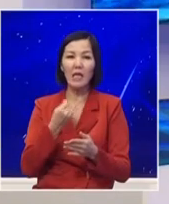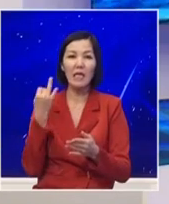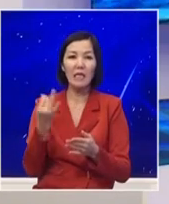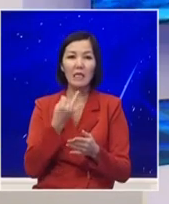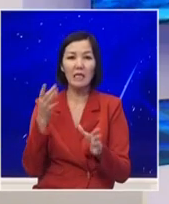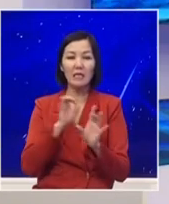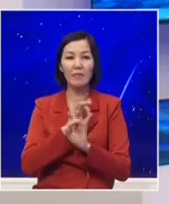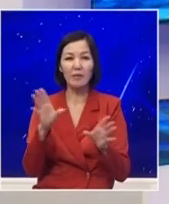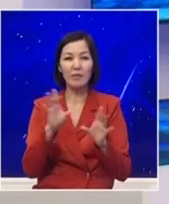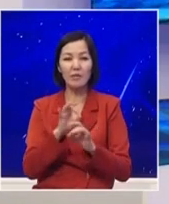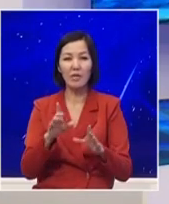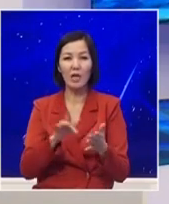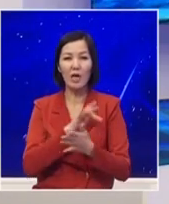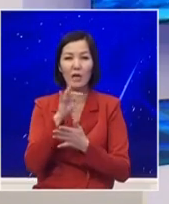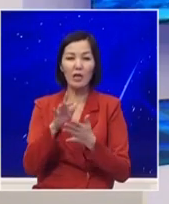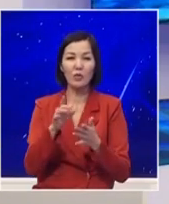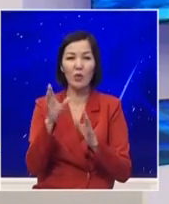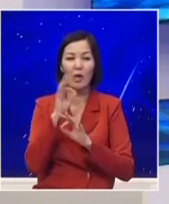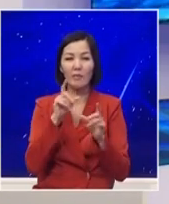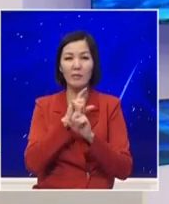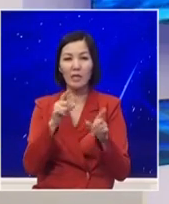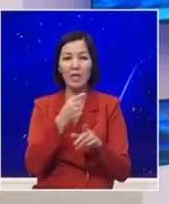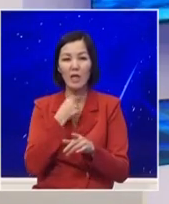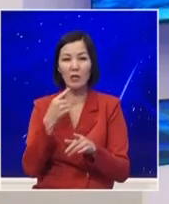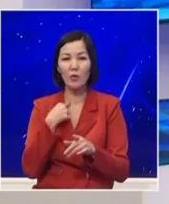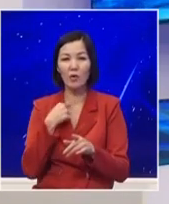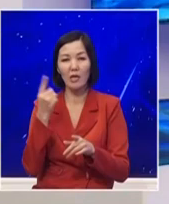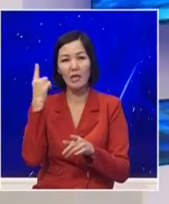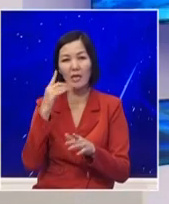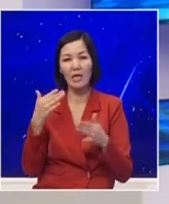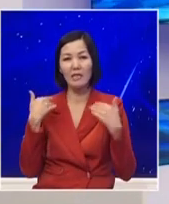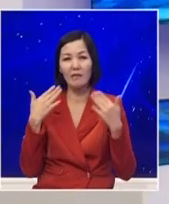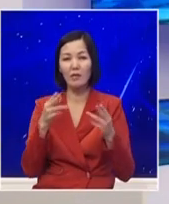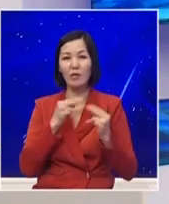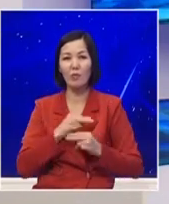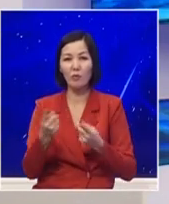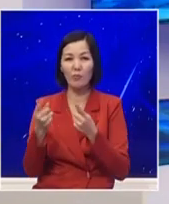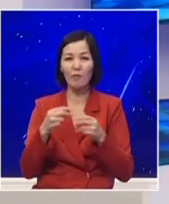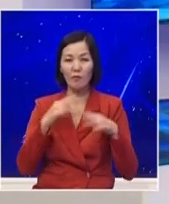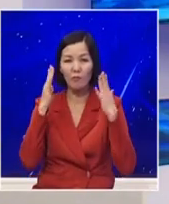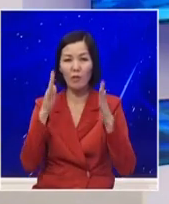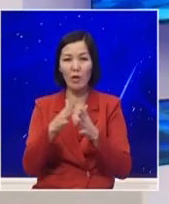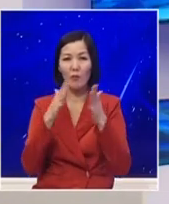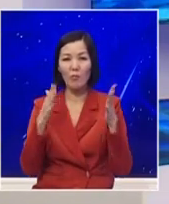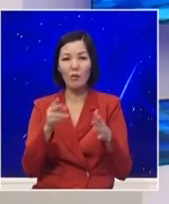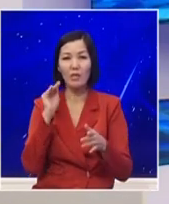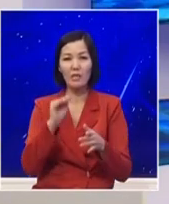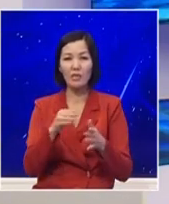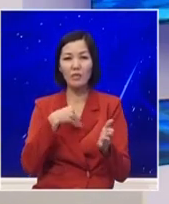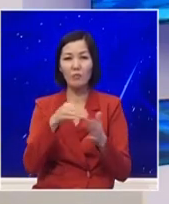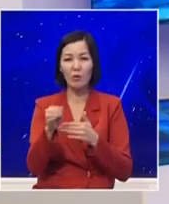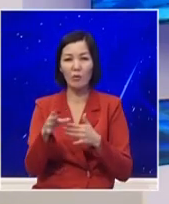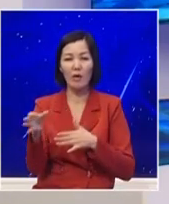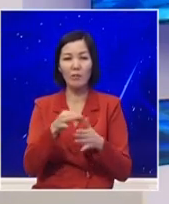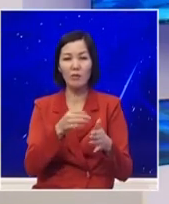принадлежат работнице городской аптеки Талдыкургана. Ее креативный подход к работе привлек внимание более 1000